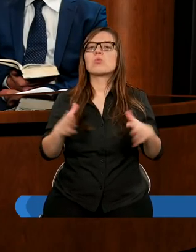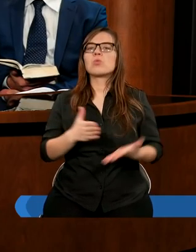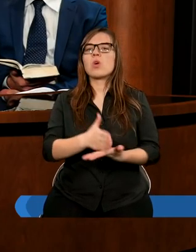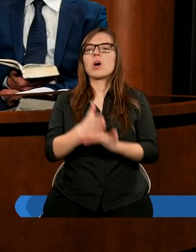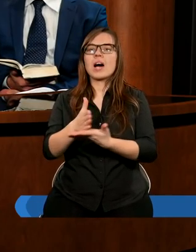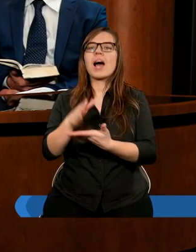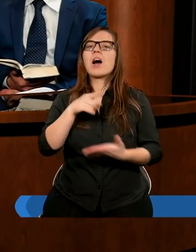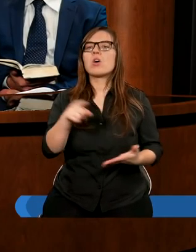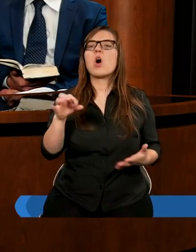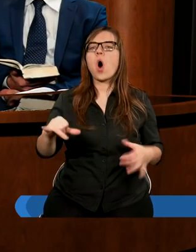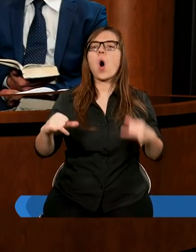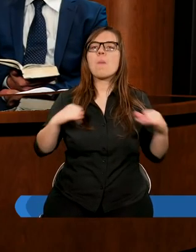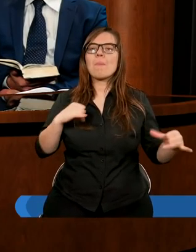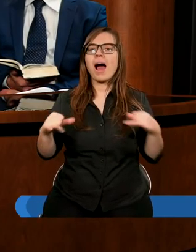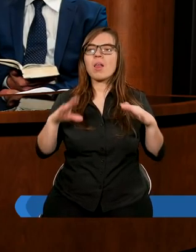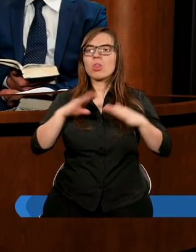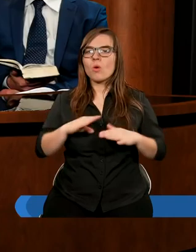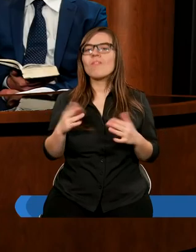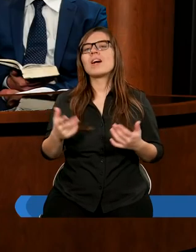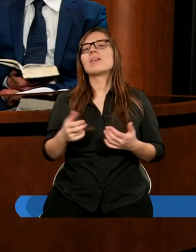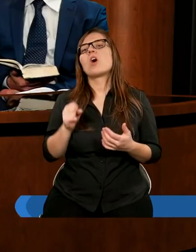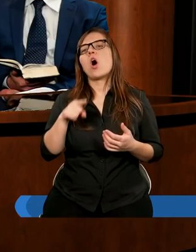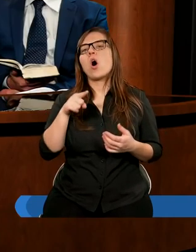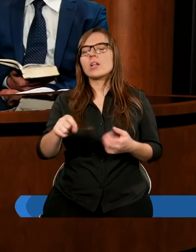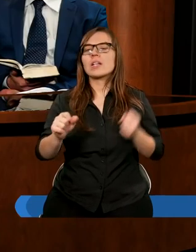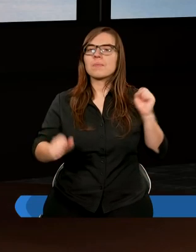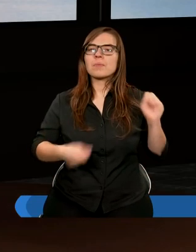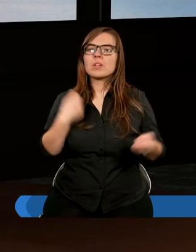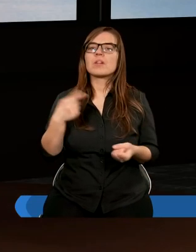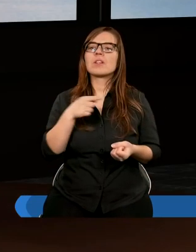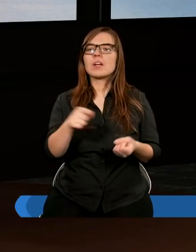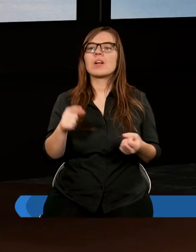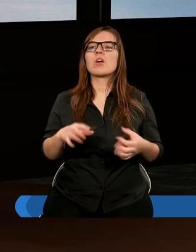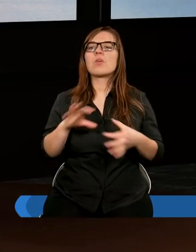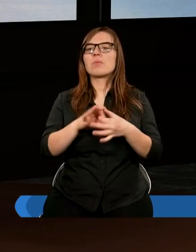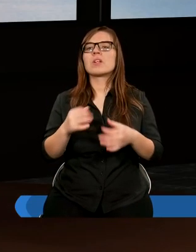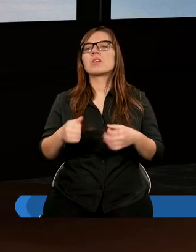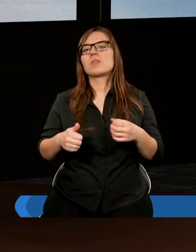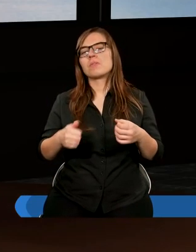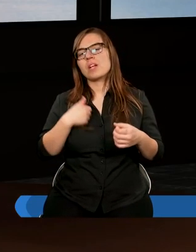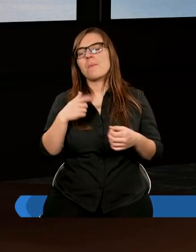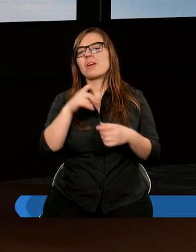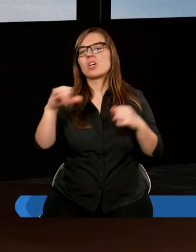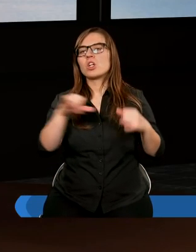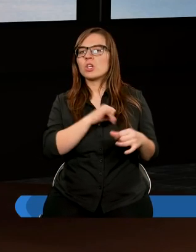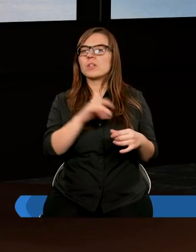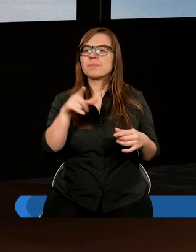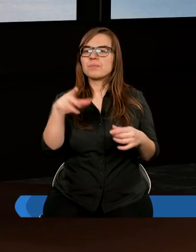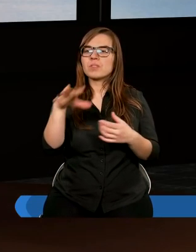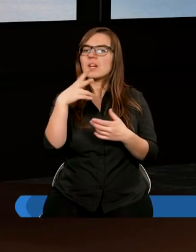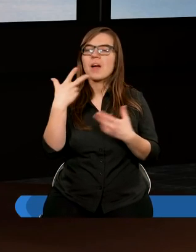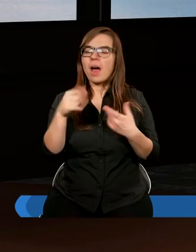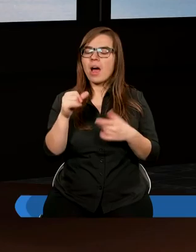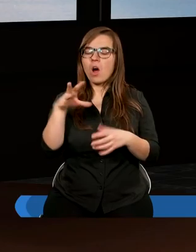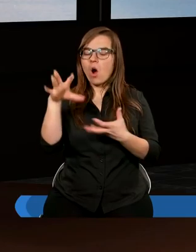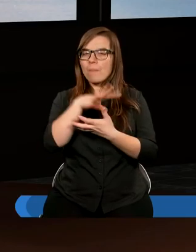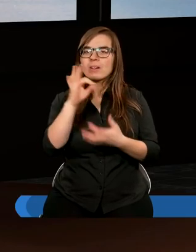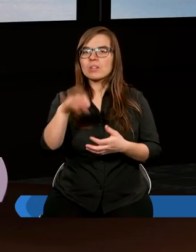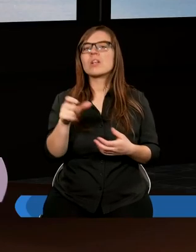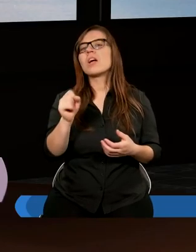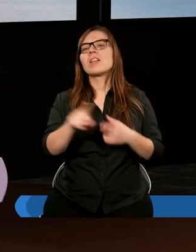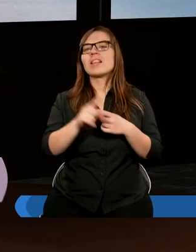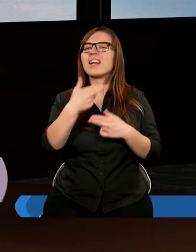o tym, o opanowaniu, o tym, żeby opanowywać rządce, żeby opanowywać siebie. Studiowaliśmy przez ostatnie parę tygodni w ogóle